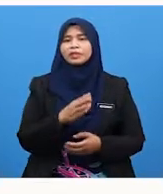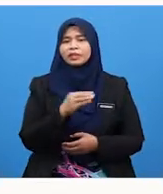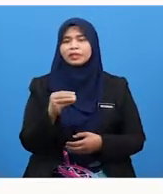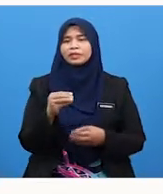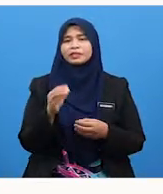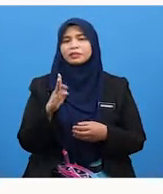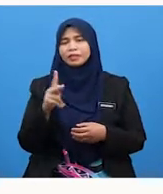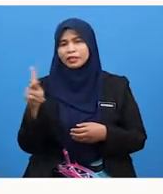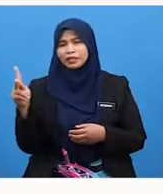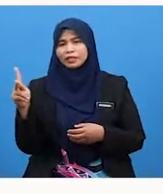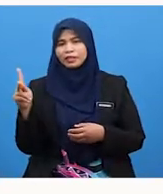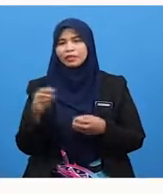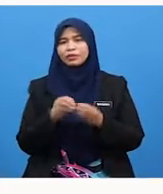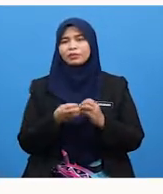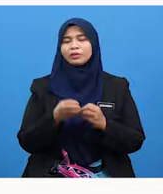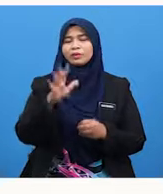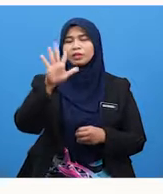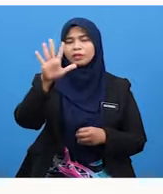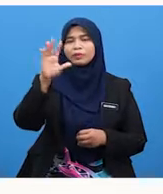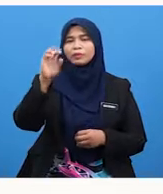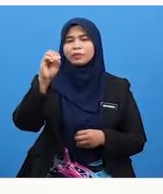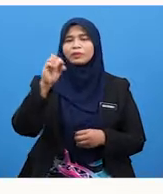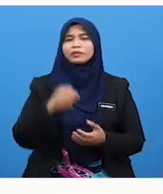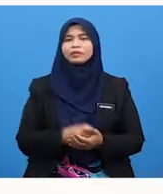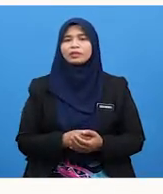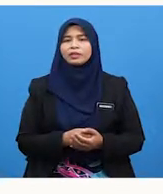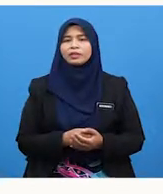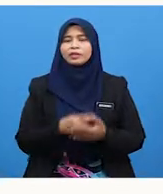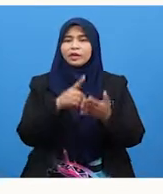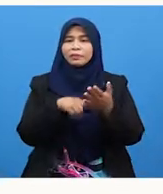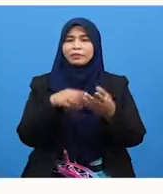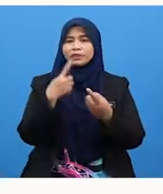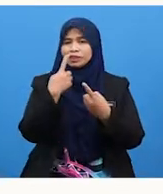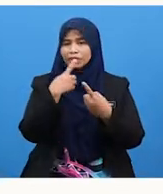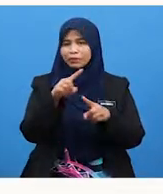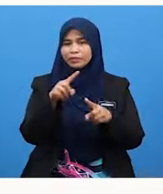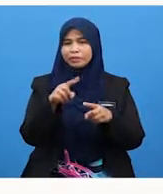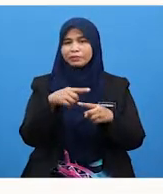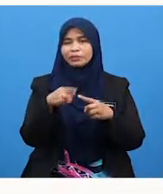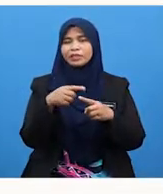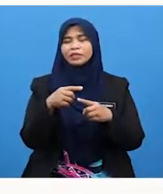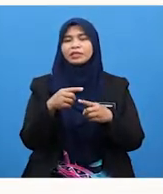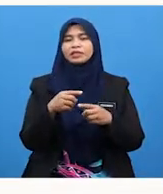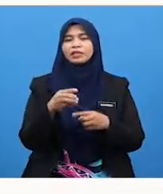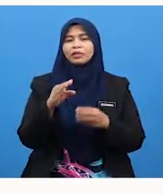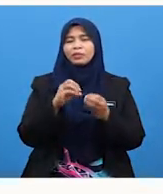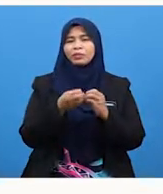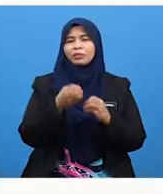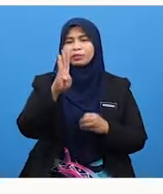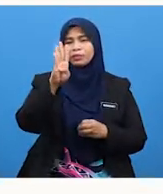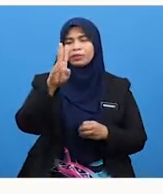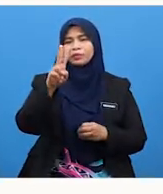di sebelah kanan bernombor 50. Apakah jawapannya apabila nombor